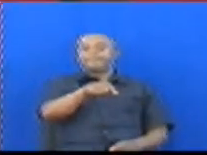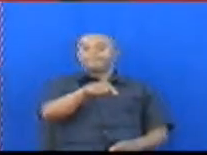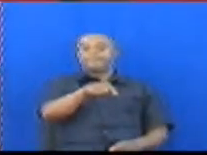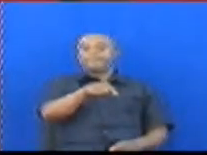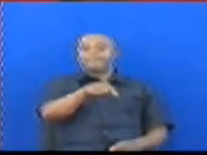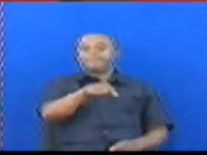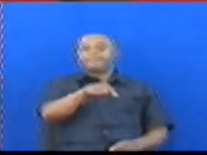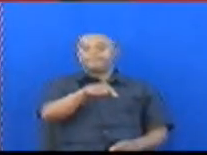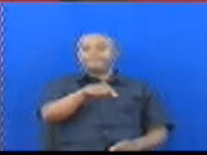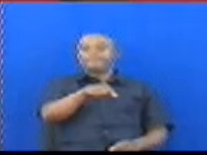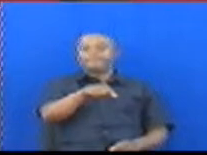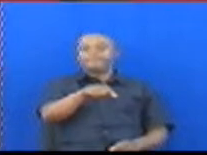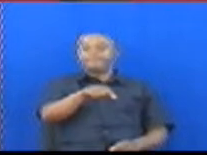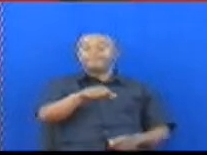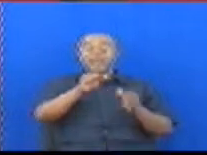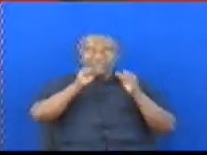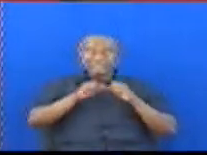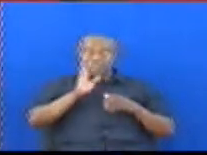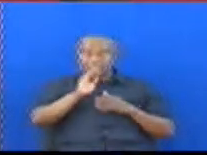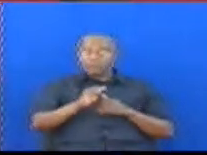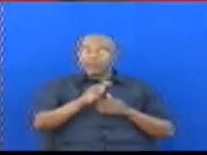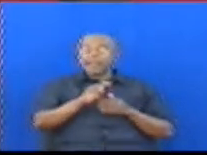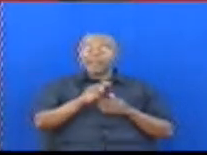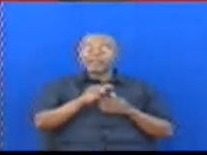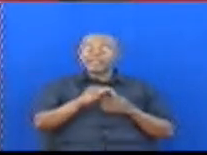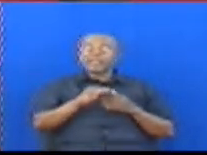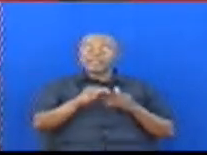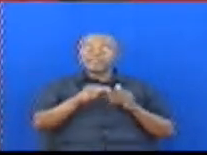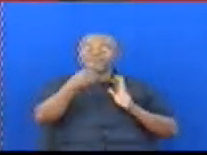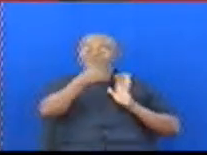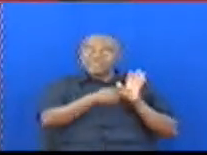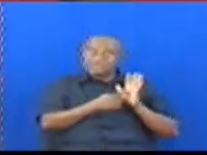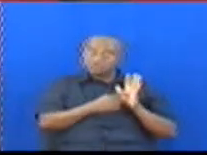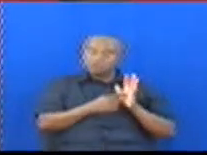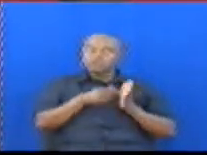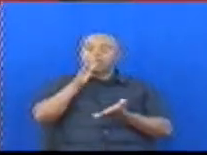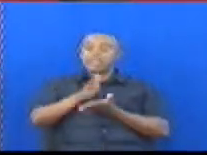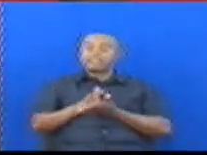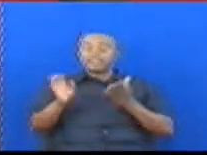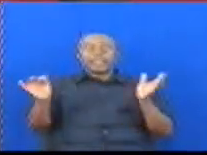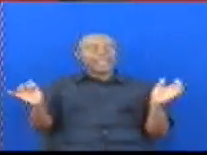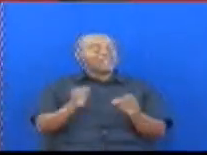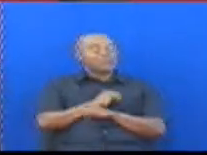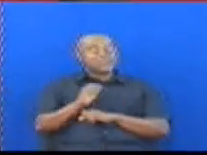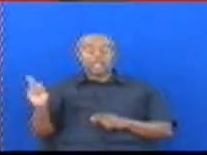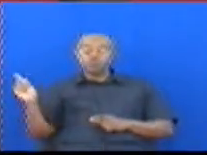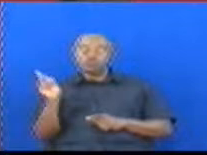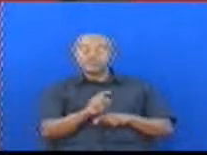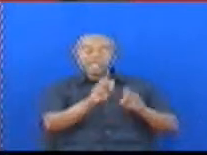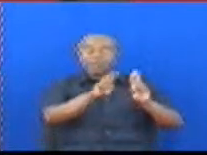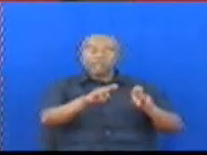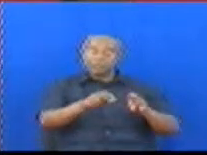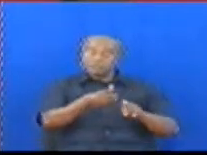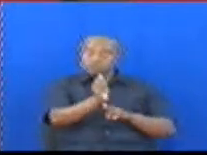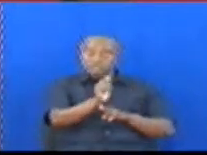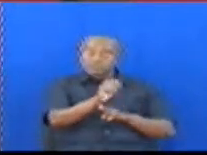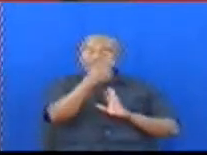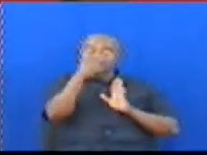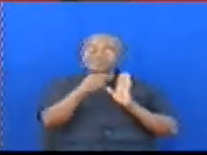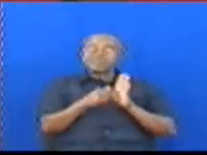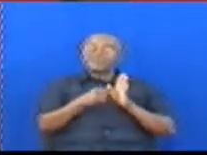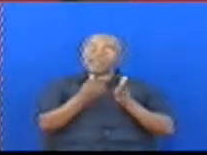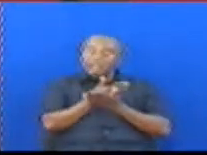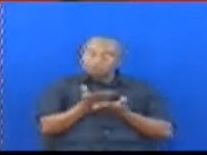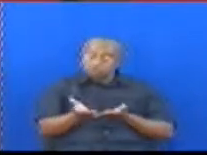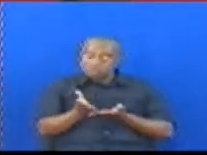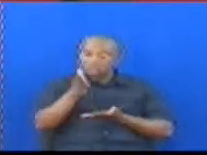yani lazima awe ana sifa na ana haki. Huwezi tu kwenda mahakamani kwenye shtaka wakati hauna sifa wala hauna